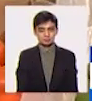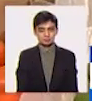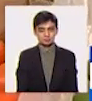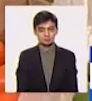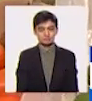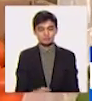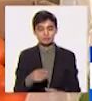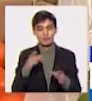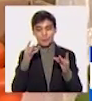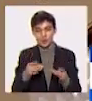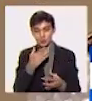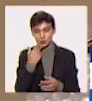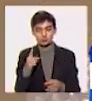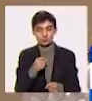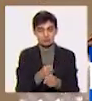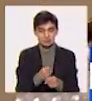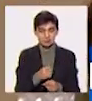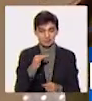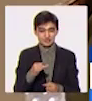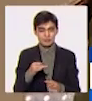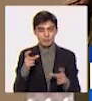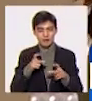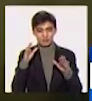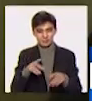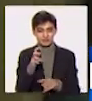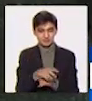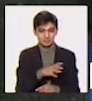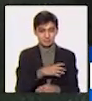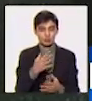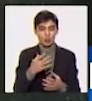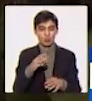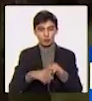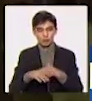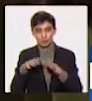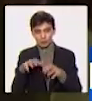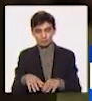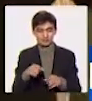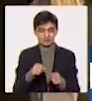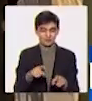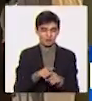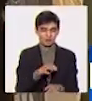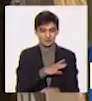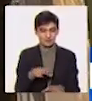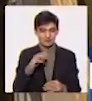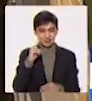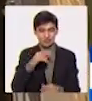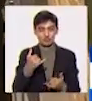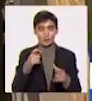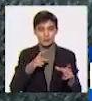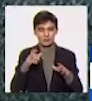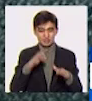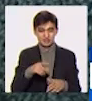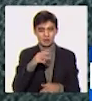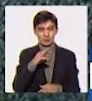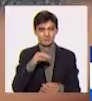Ал қапталмаған өнімдерді қайтпекпіз. Сауда орнына кірген адамның қолына қанша зат ұстайтыны да белгісіз. Қазіргі дүкендерде орналасқан таразылар да